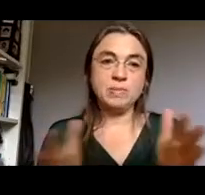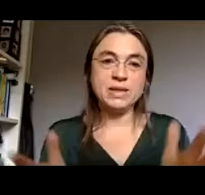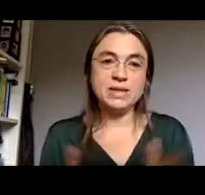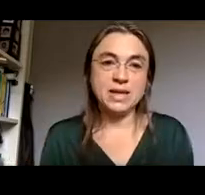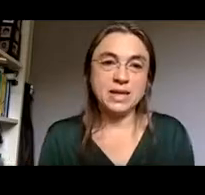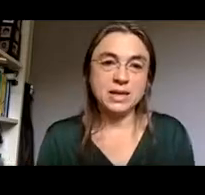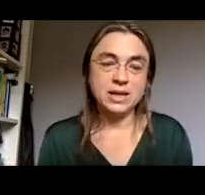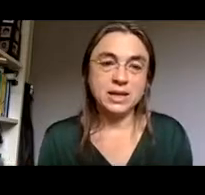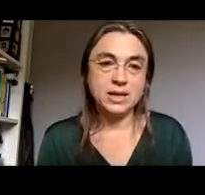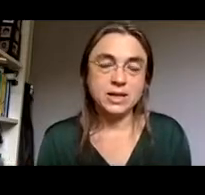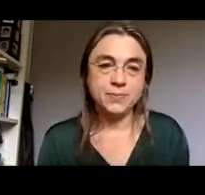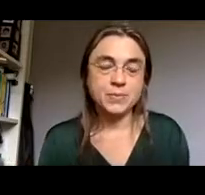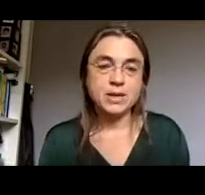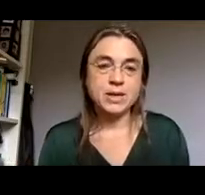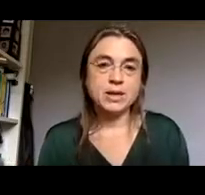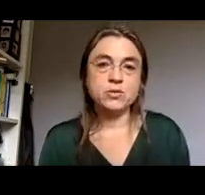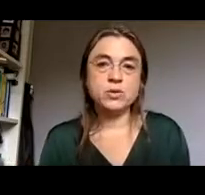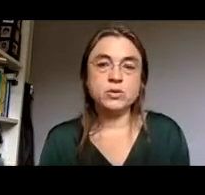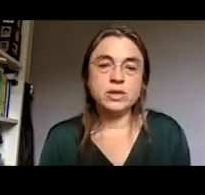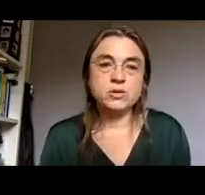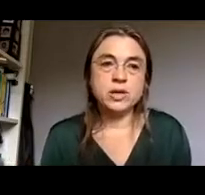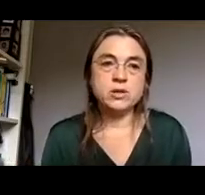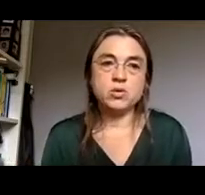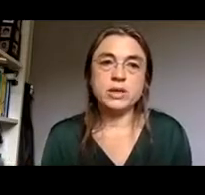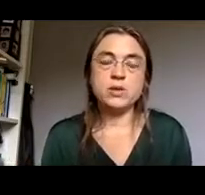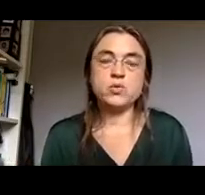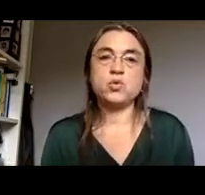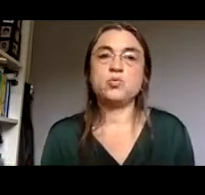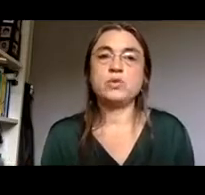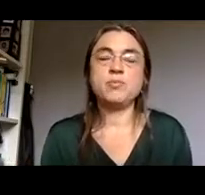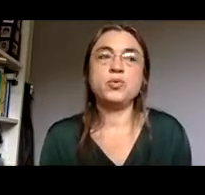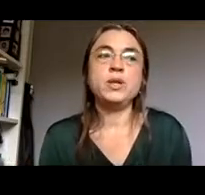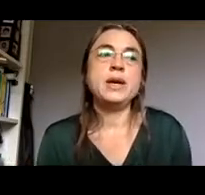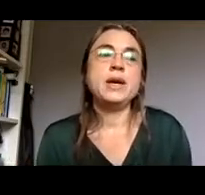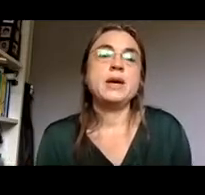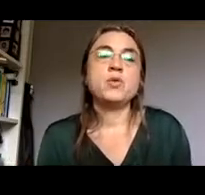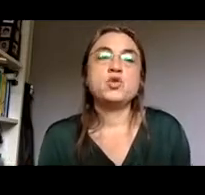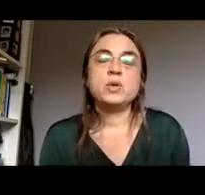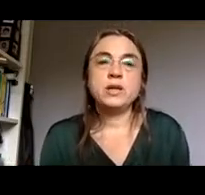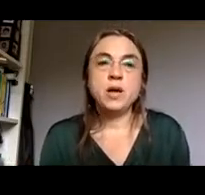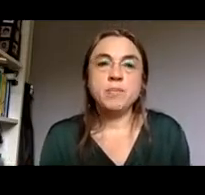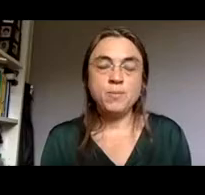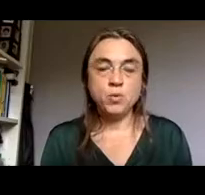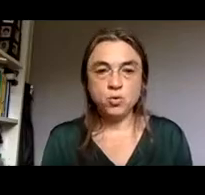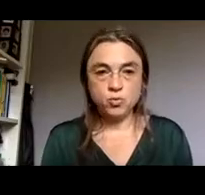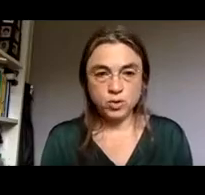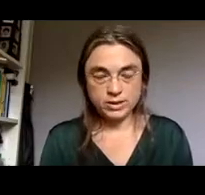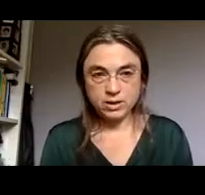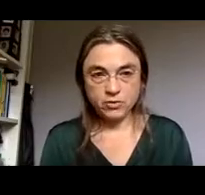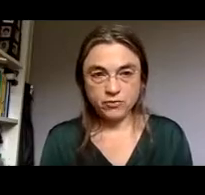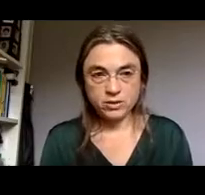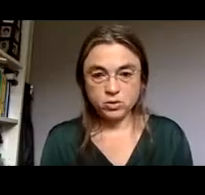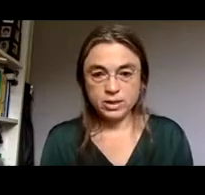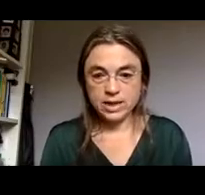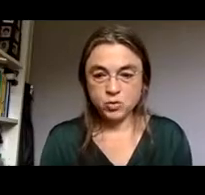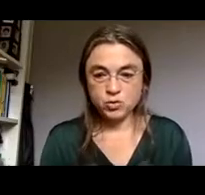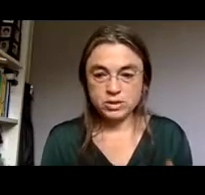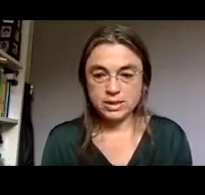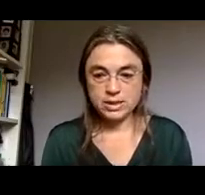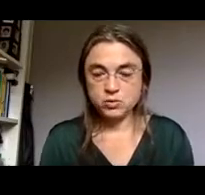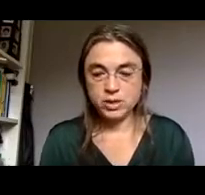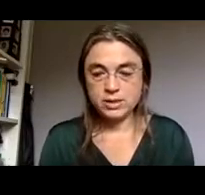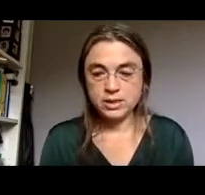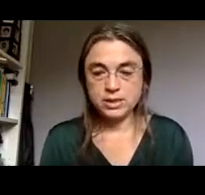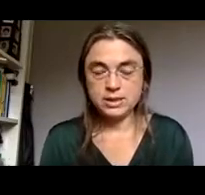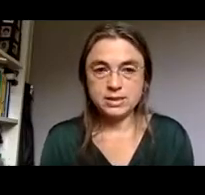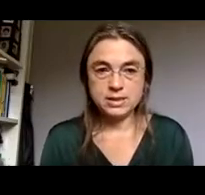ne vais pas détailler les données du questionnaire sur lesquelles on s'appuie, mais on souhaitait quand même pointer le fait que, également, sur ces